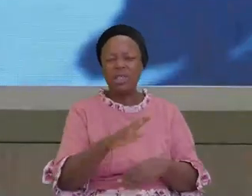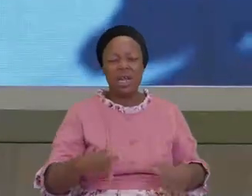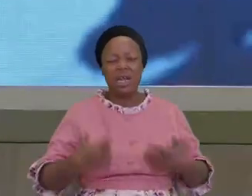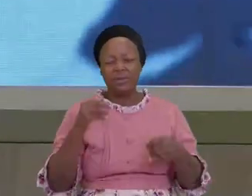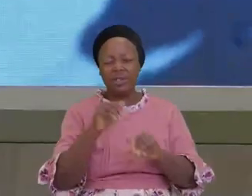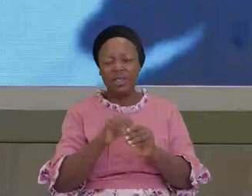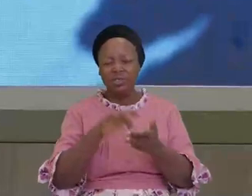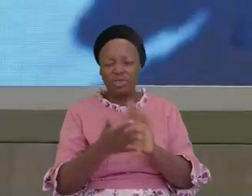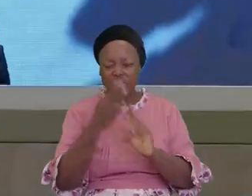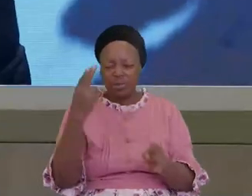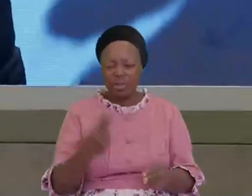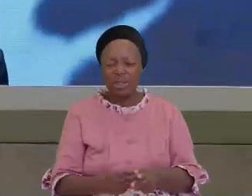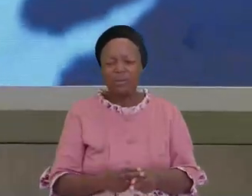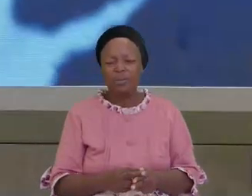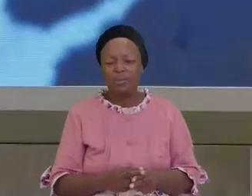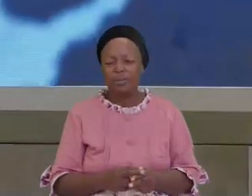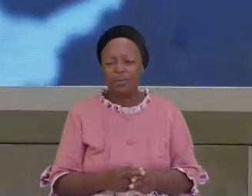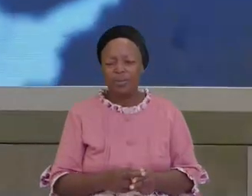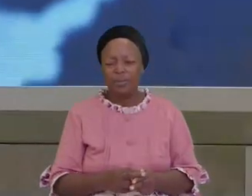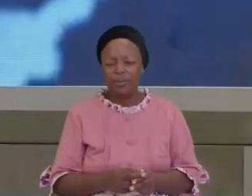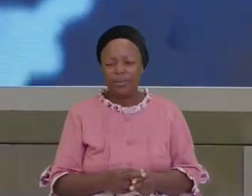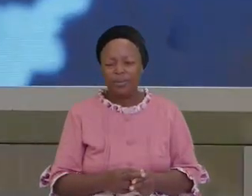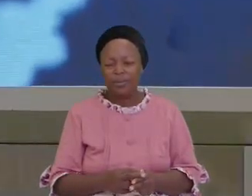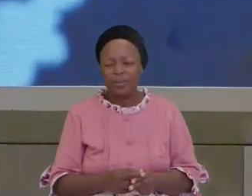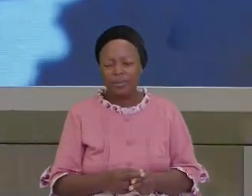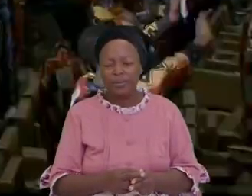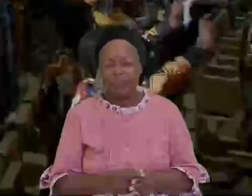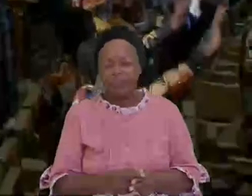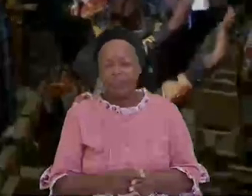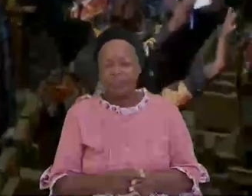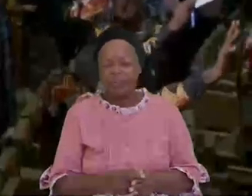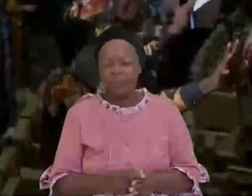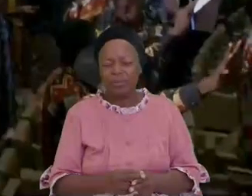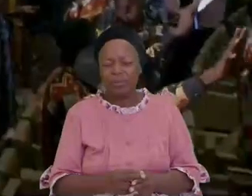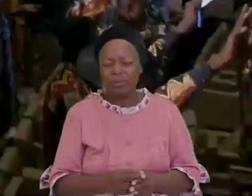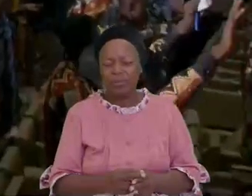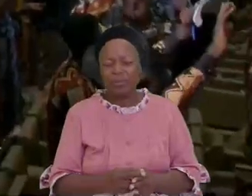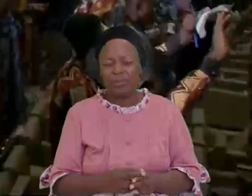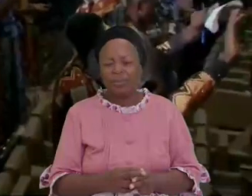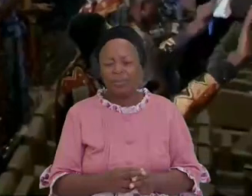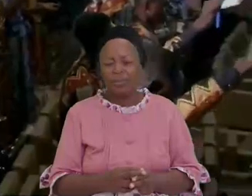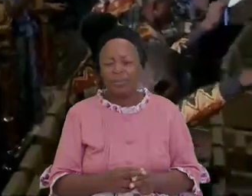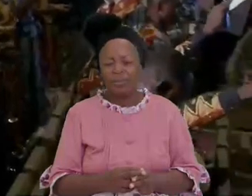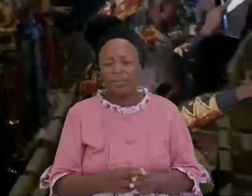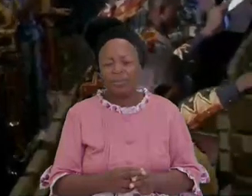puissance de Dieu agissant, se manifestant dans leur vie au nom de Jésus.